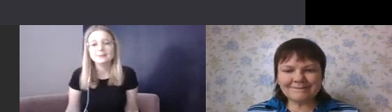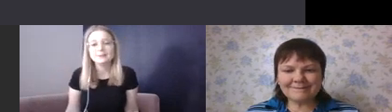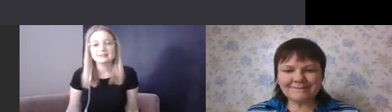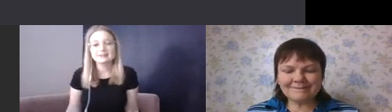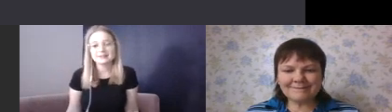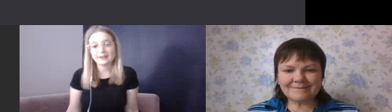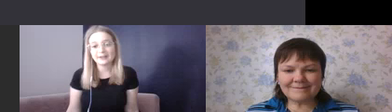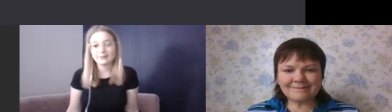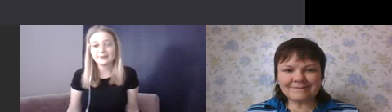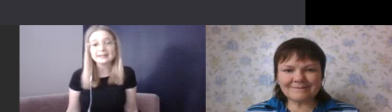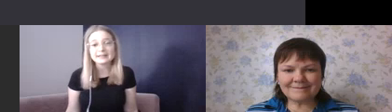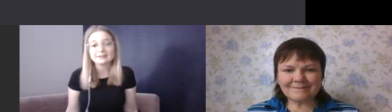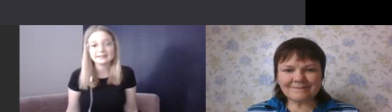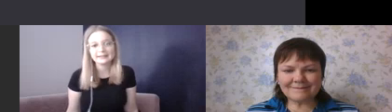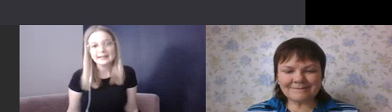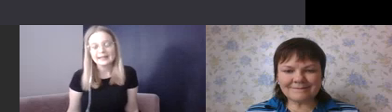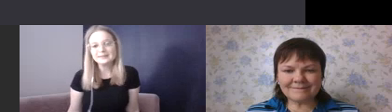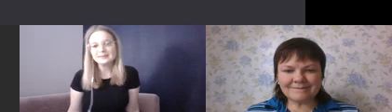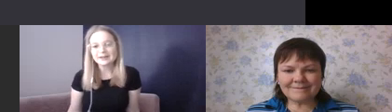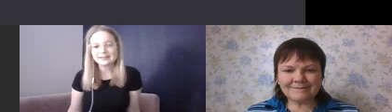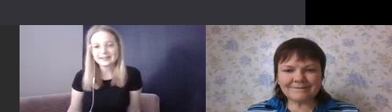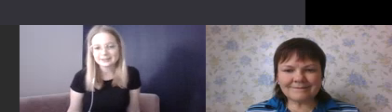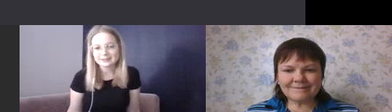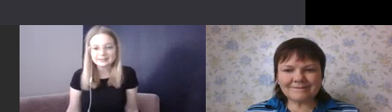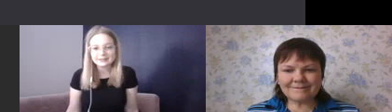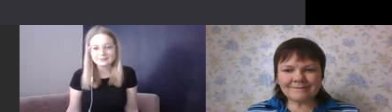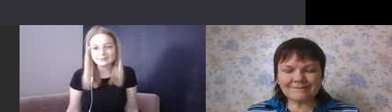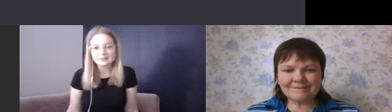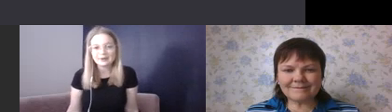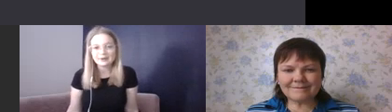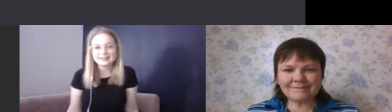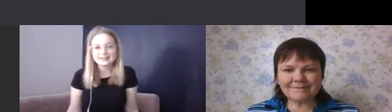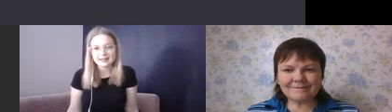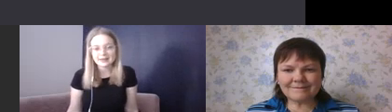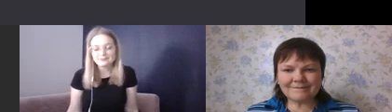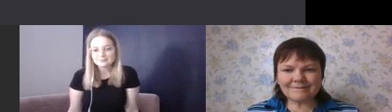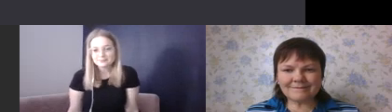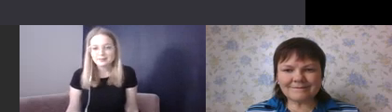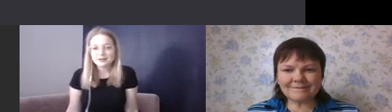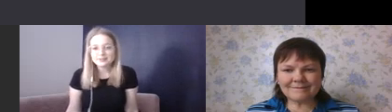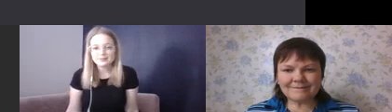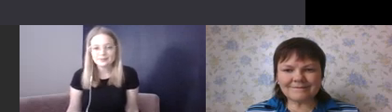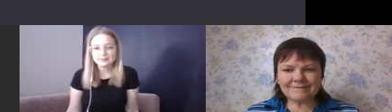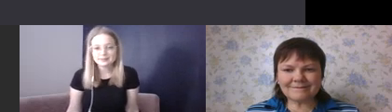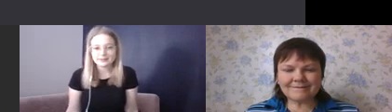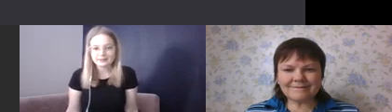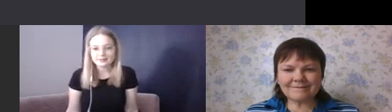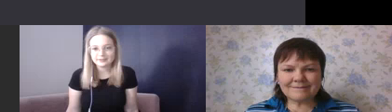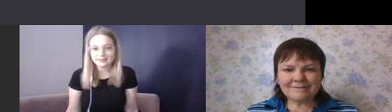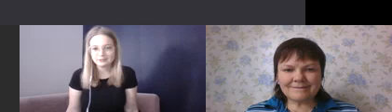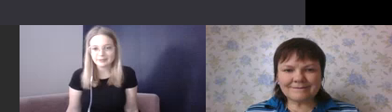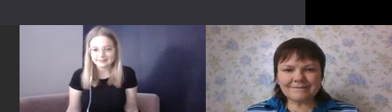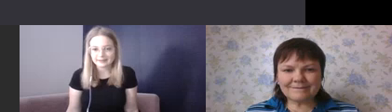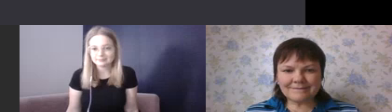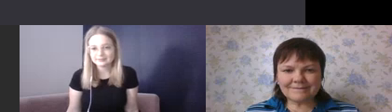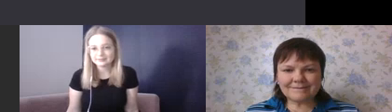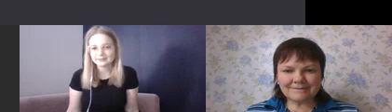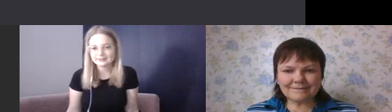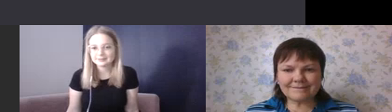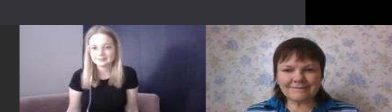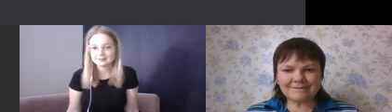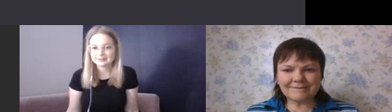otsigi, otsime lihtsalt väga palju erinevaid, et mida tegelikult kõik on võimalik sellise baasinfo pealt kõike